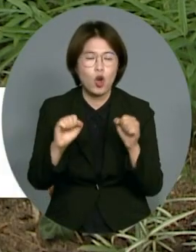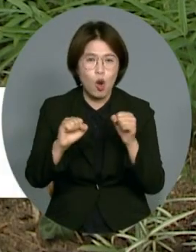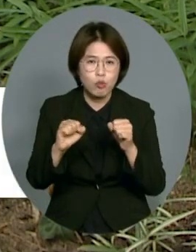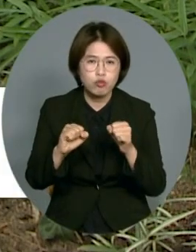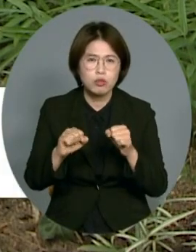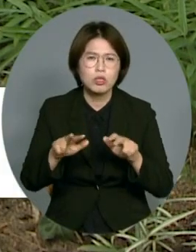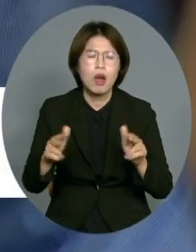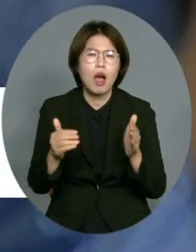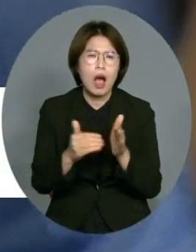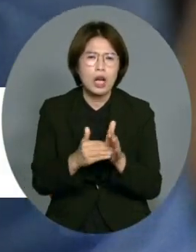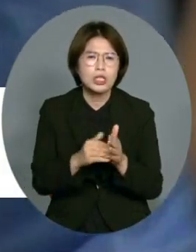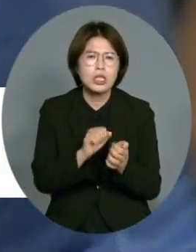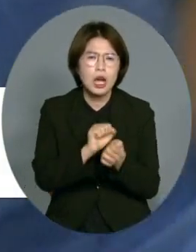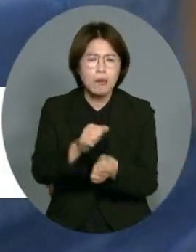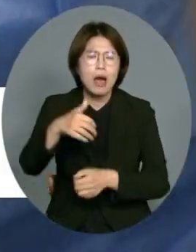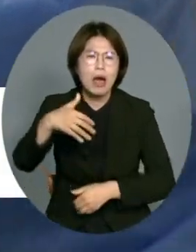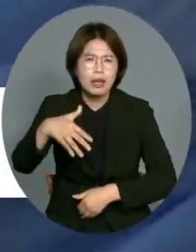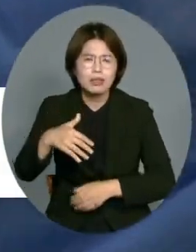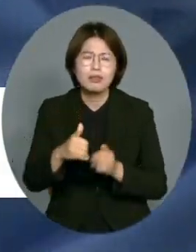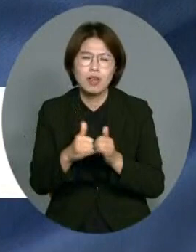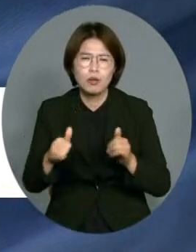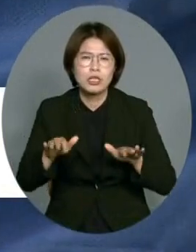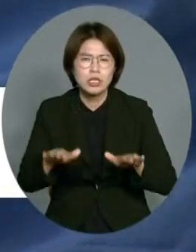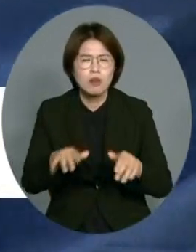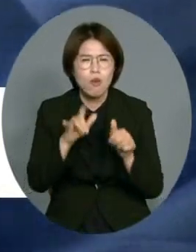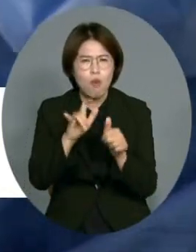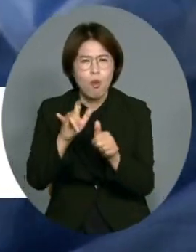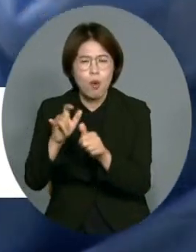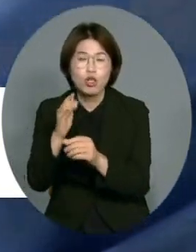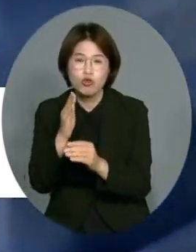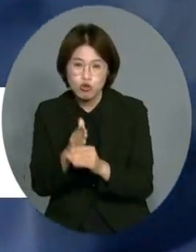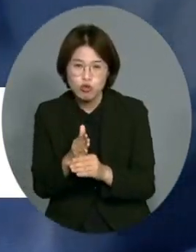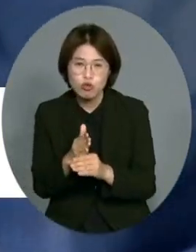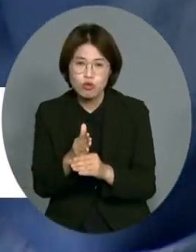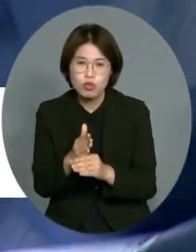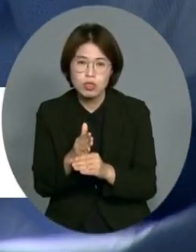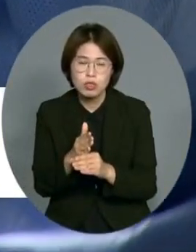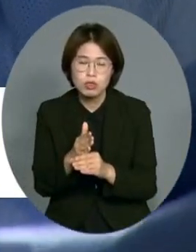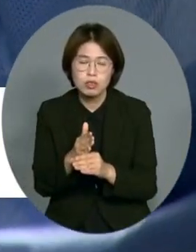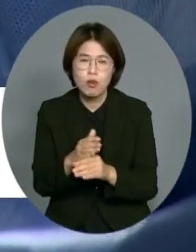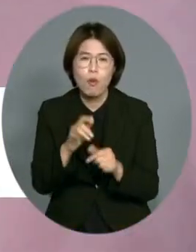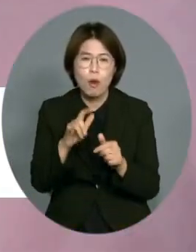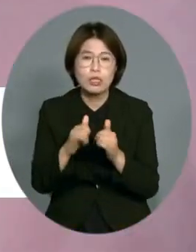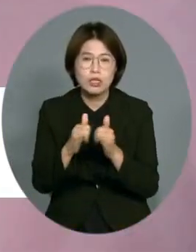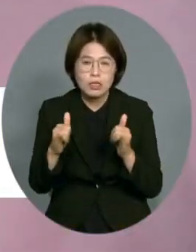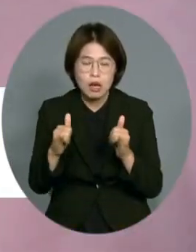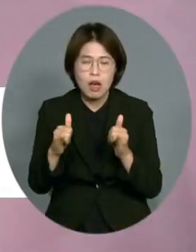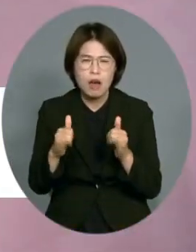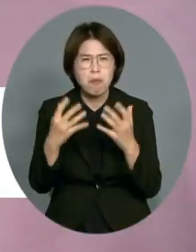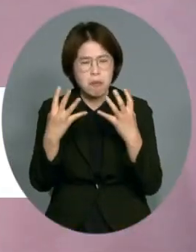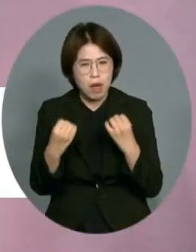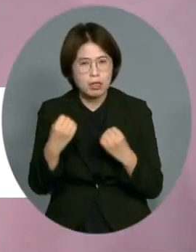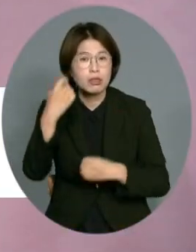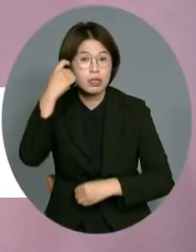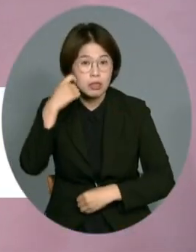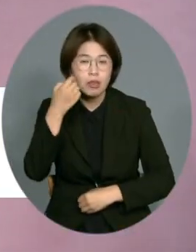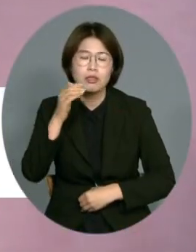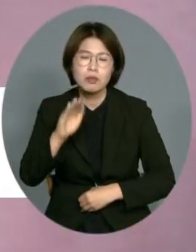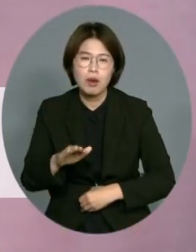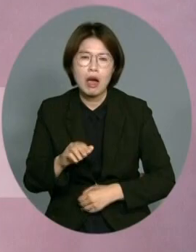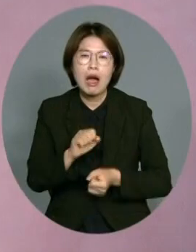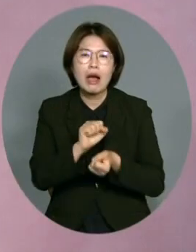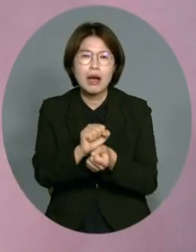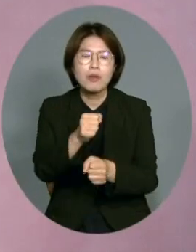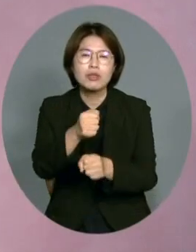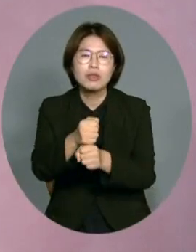경상북도는 그동안 감염되지 않은 사람들이 최근 확진되면서 도내 확진자가 상대적으로 많아 보이지만 감염